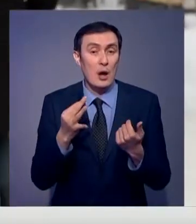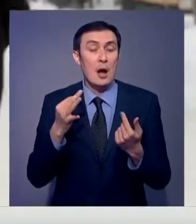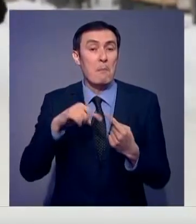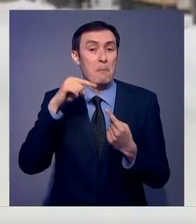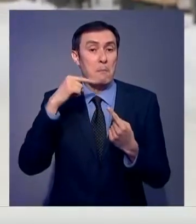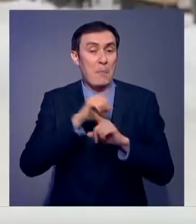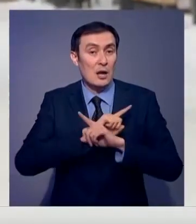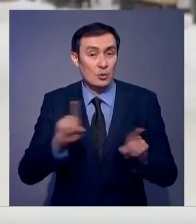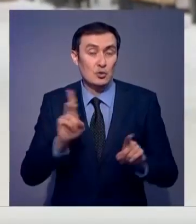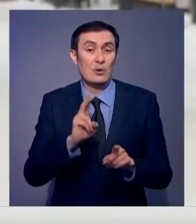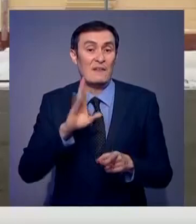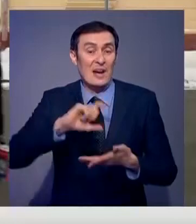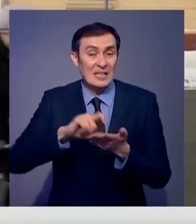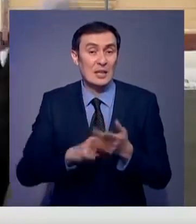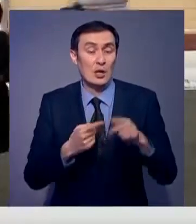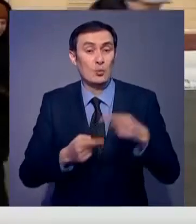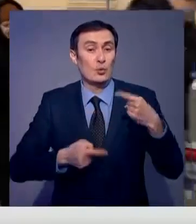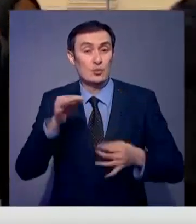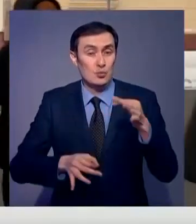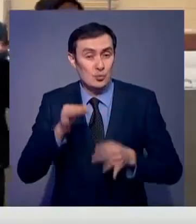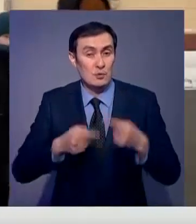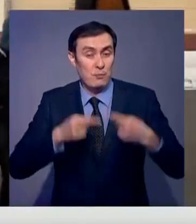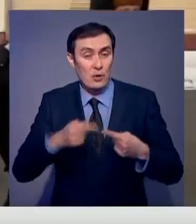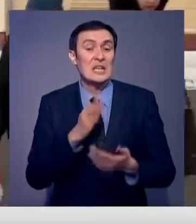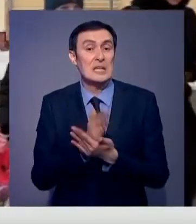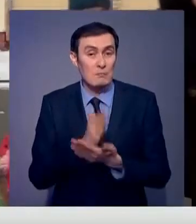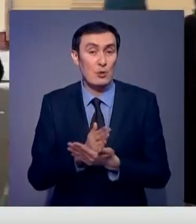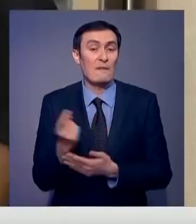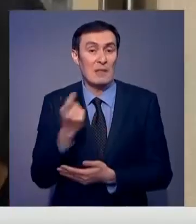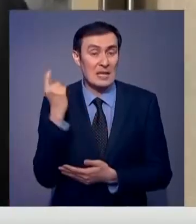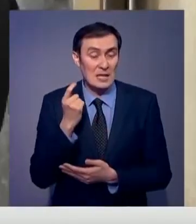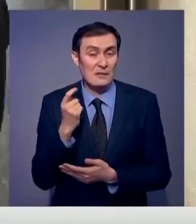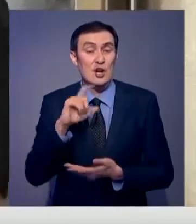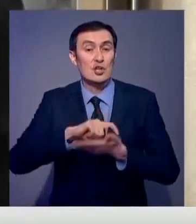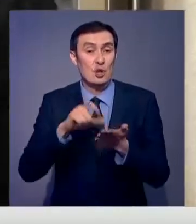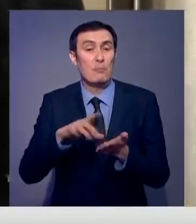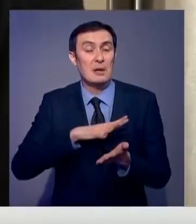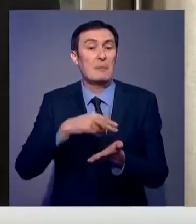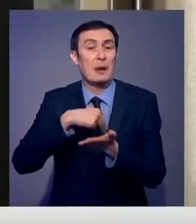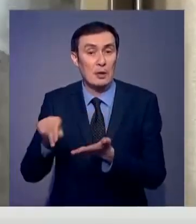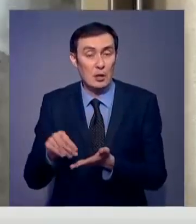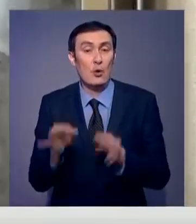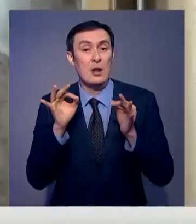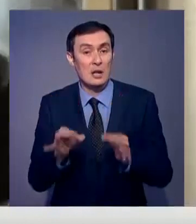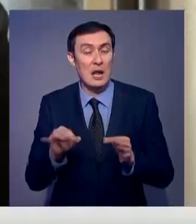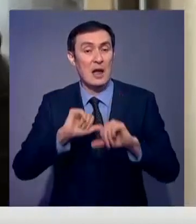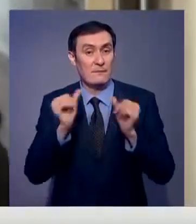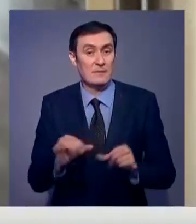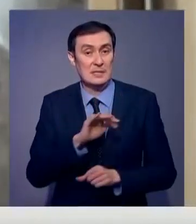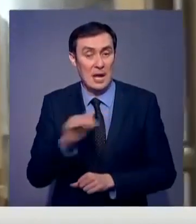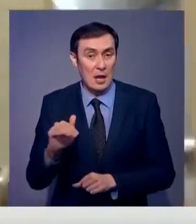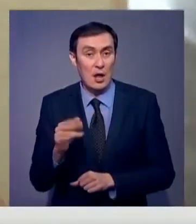что квартиры, за которые судятся в Павлодаре, имеют владельцев. Все жилье было приобретено легально, только, правда,